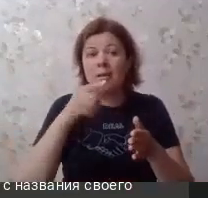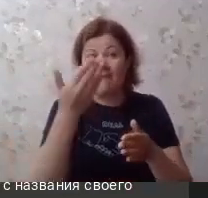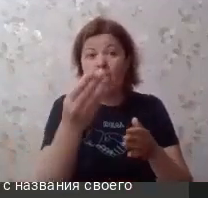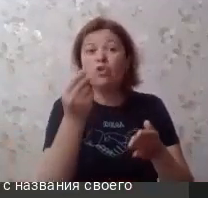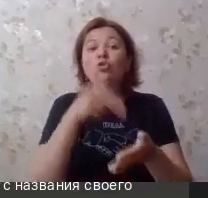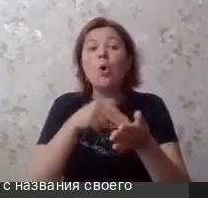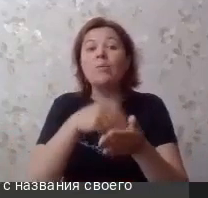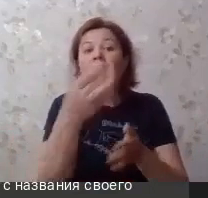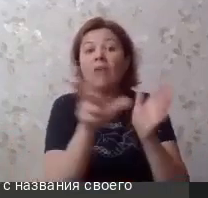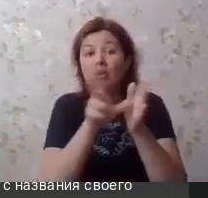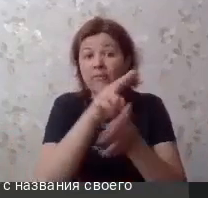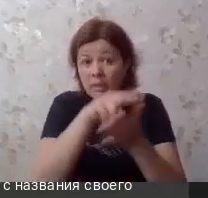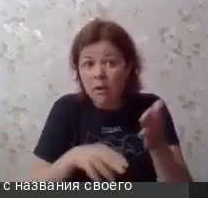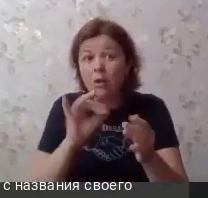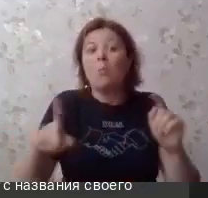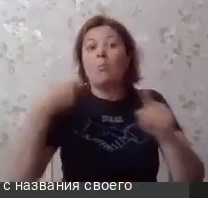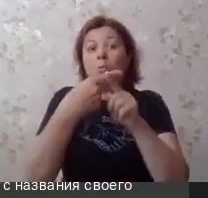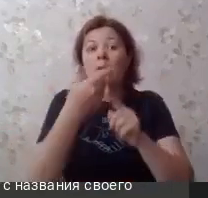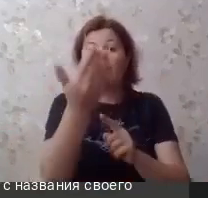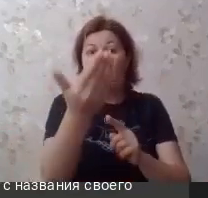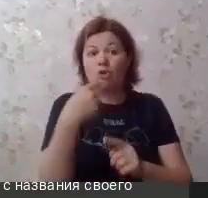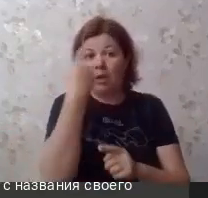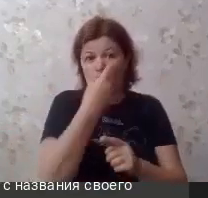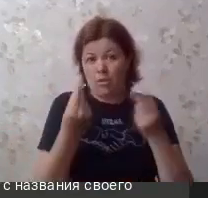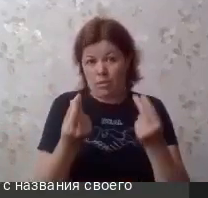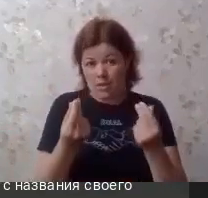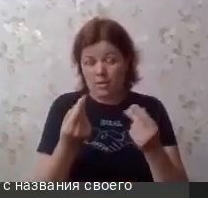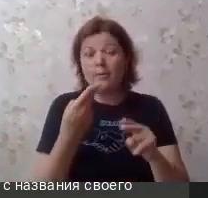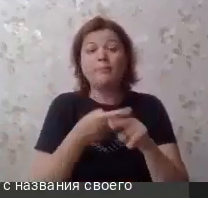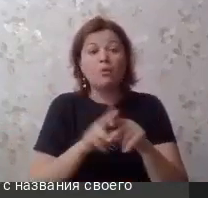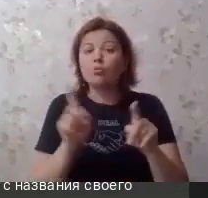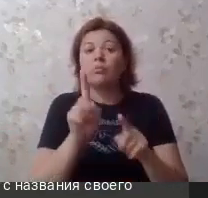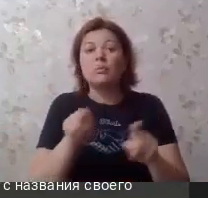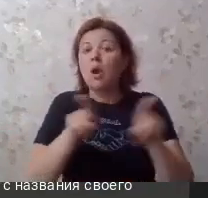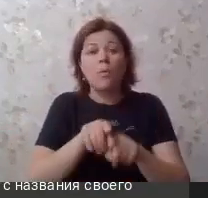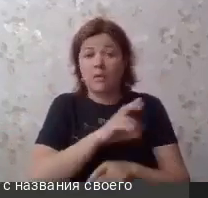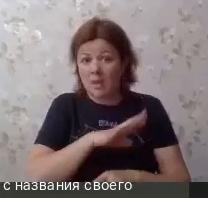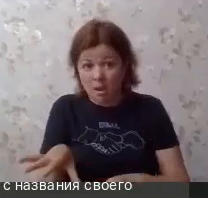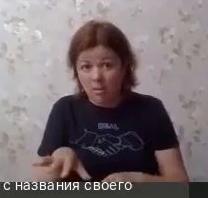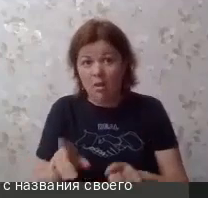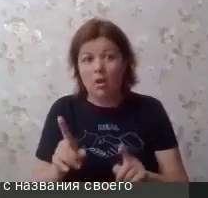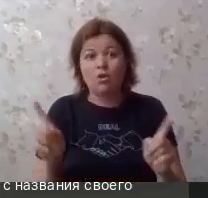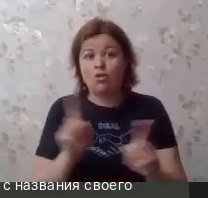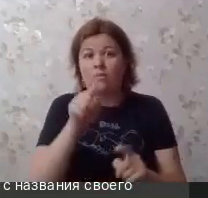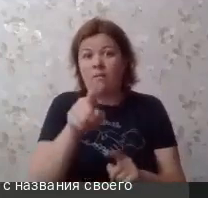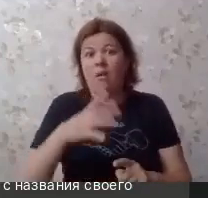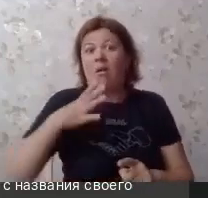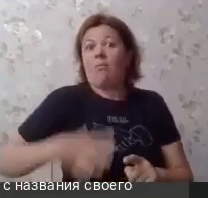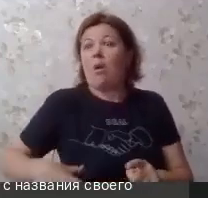потом ваши деньги. Ну, чтобы такое вдруг не произошло, и вам потом не приходилось